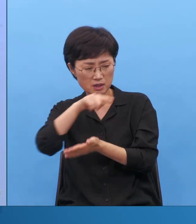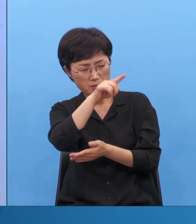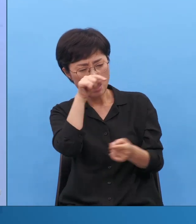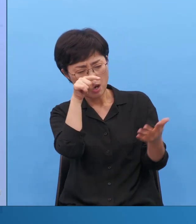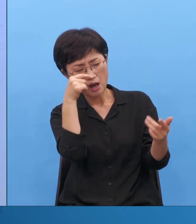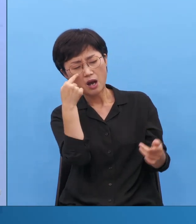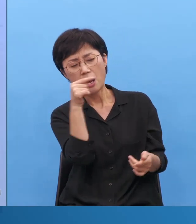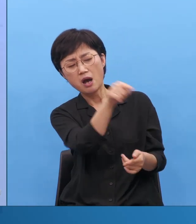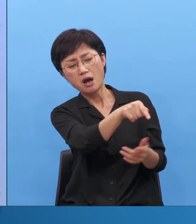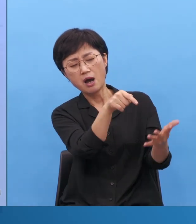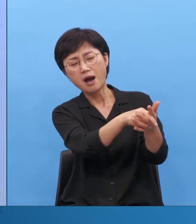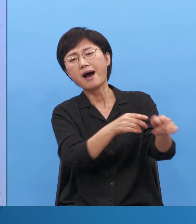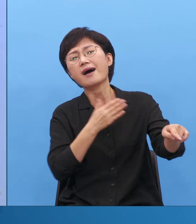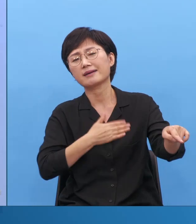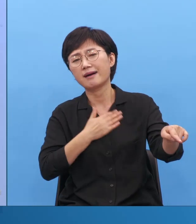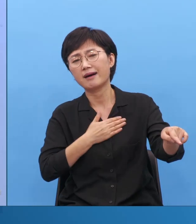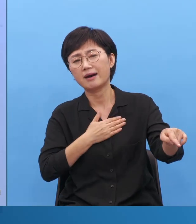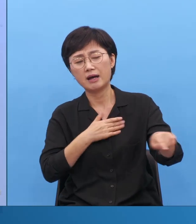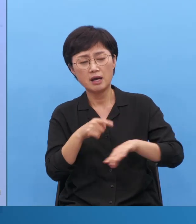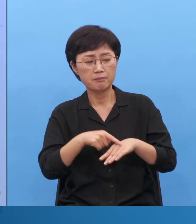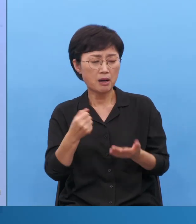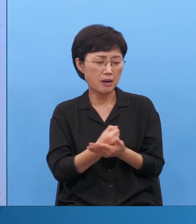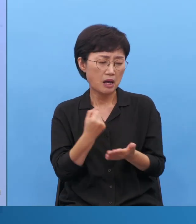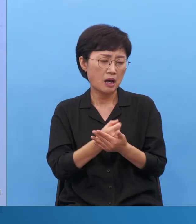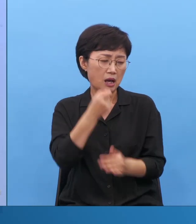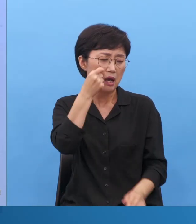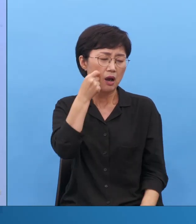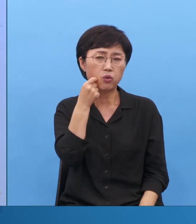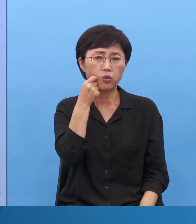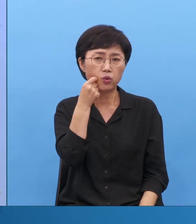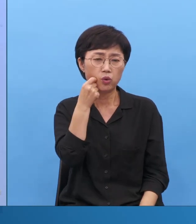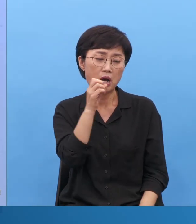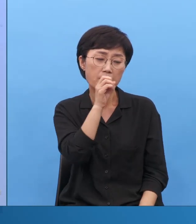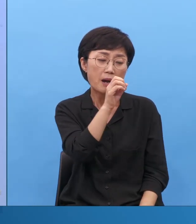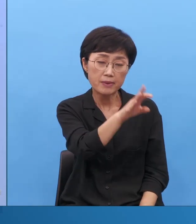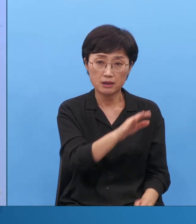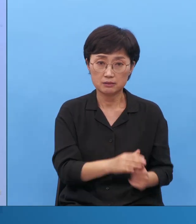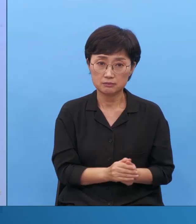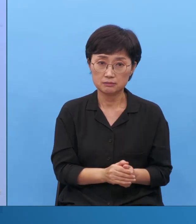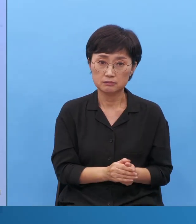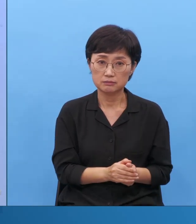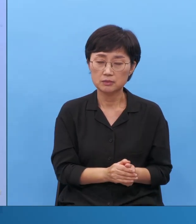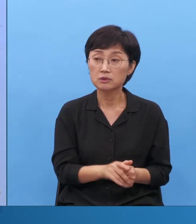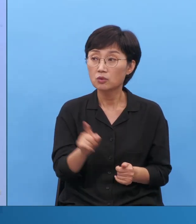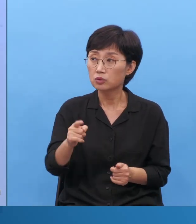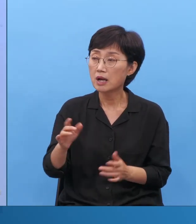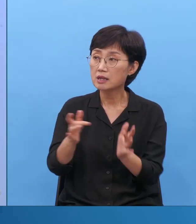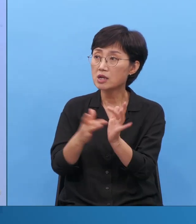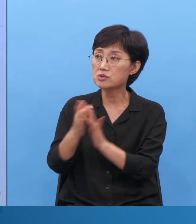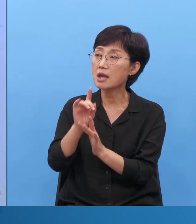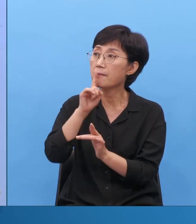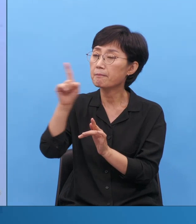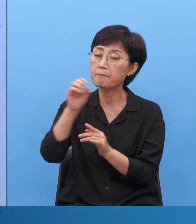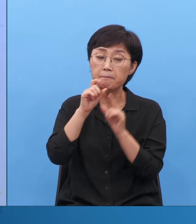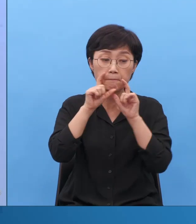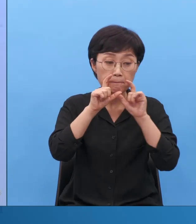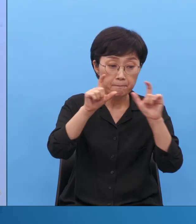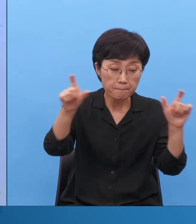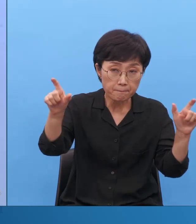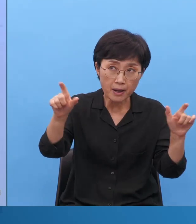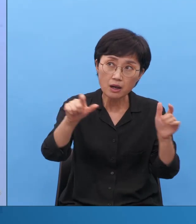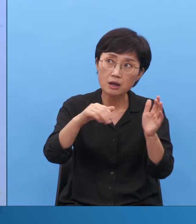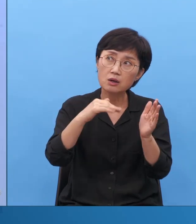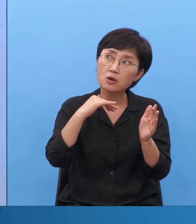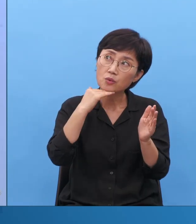to them. 디도라고 하는 장군이 필두로 해서 예루살렘 성전 무너뜨립니다. And we see that through a soldier named Titus, we see